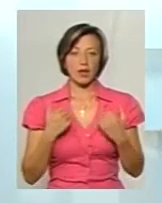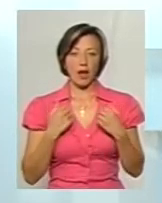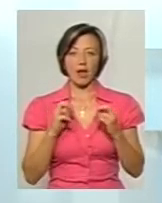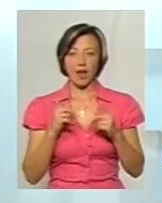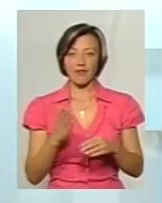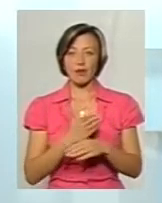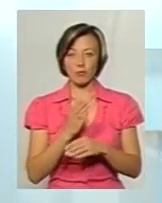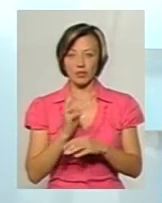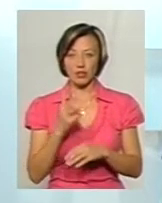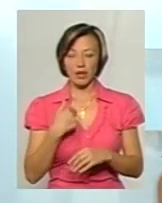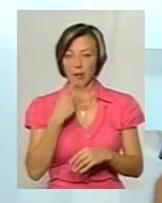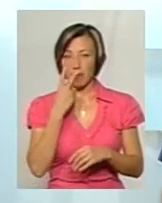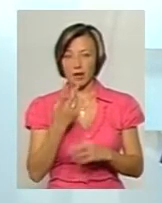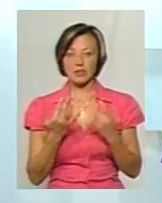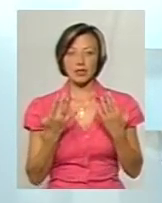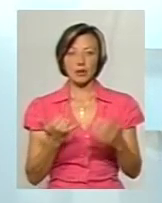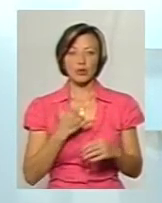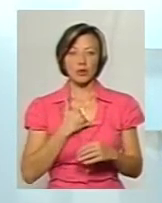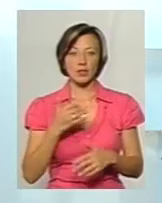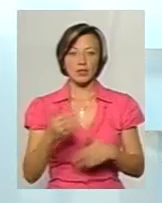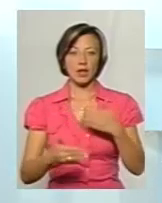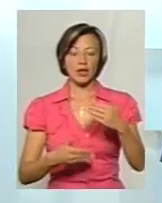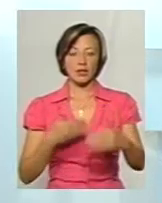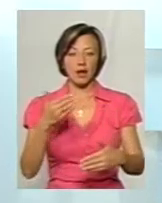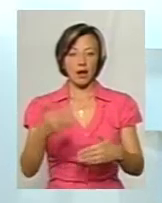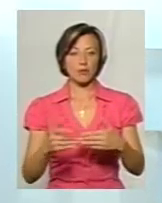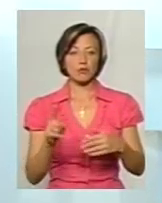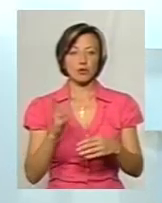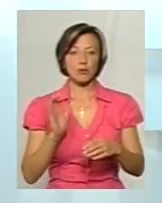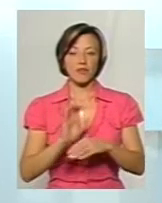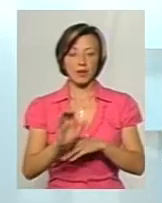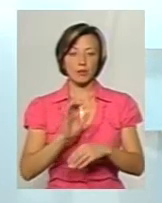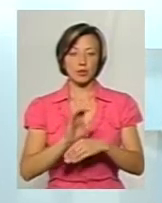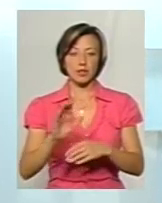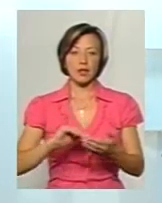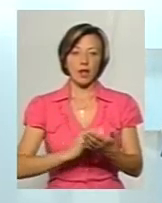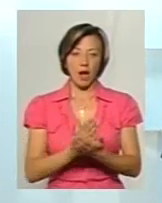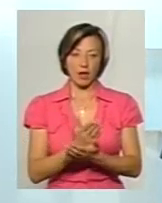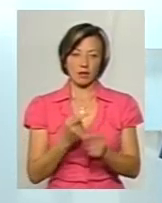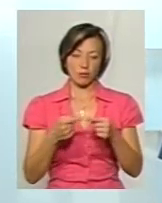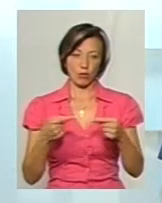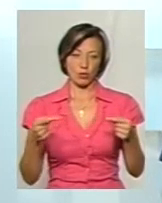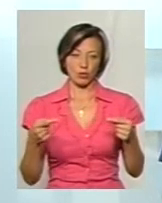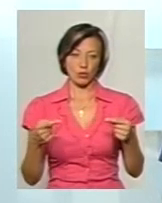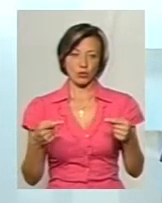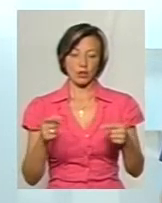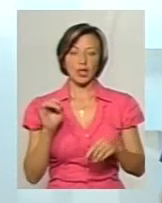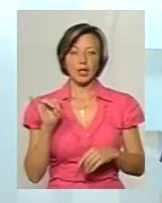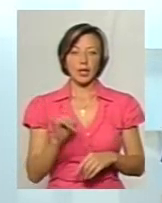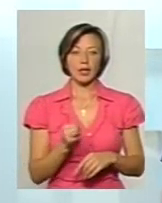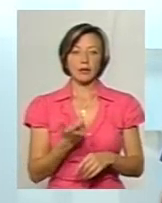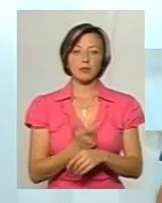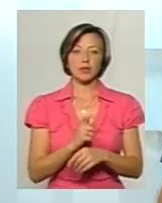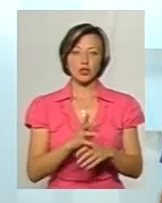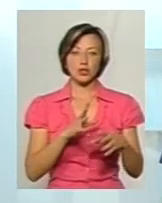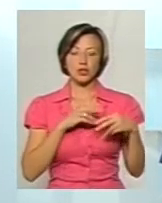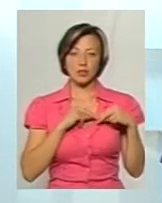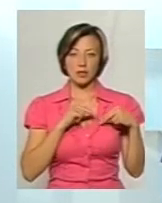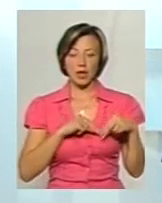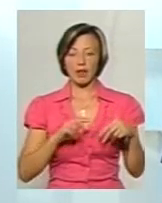я це бачу, скільки в нас проходить етапів для того, щоб випустити якісний продукт. І більшість колег,